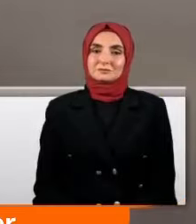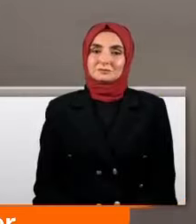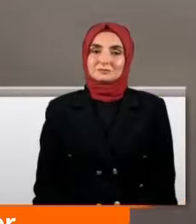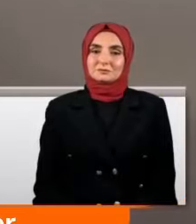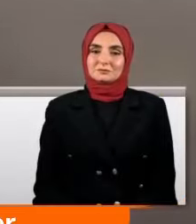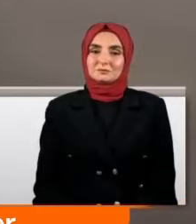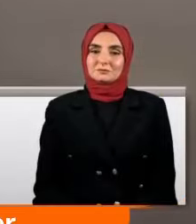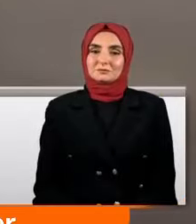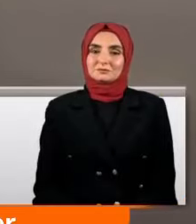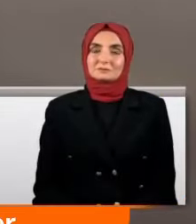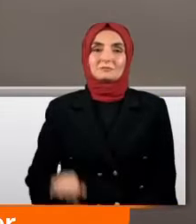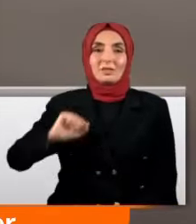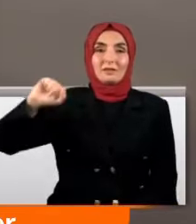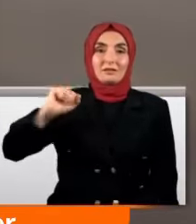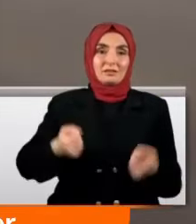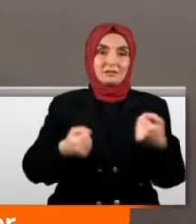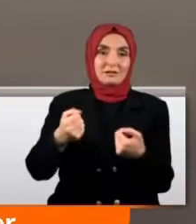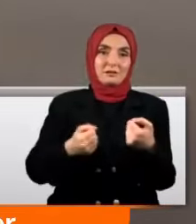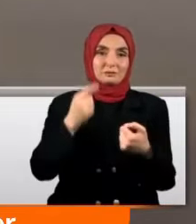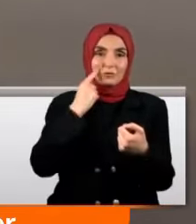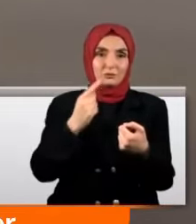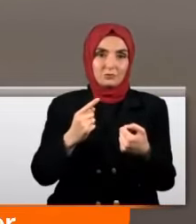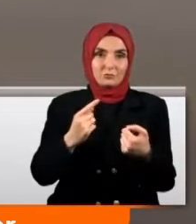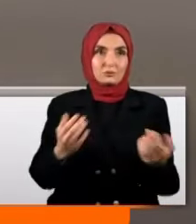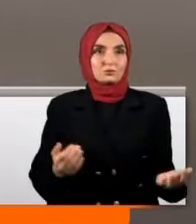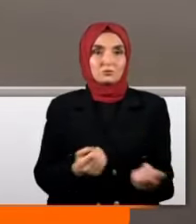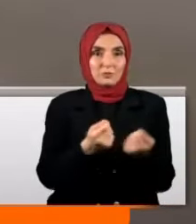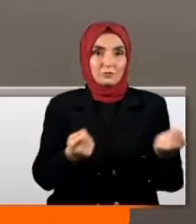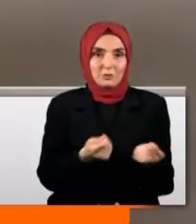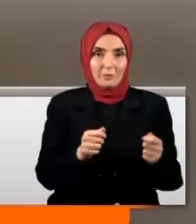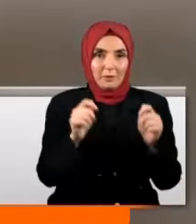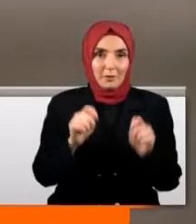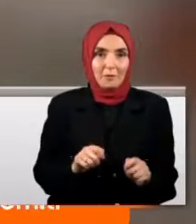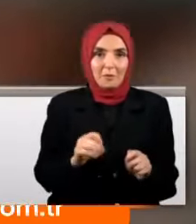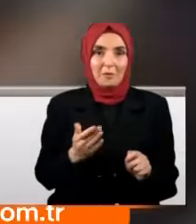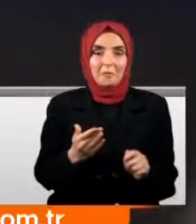Zira traktörle yapılan kurtarma çalışmaları her zaman yeterli olmuyor.